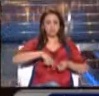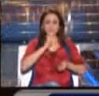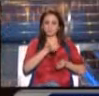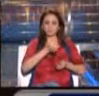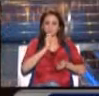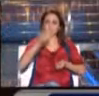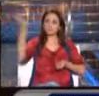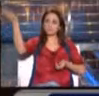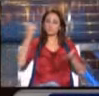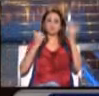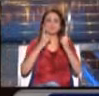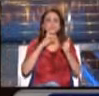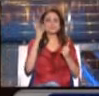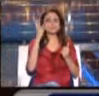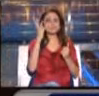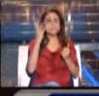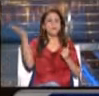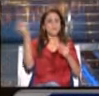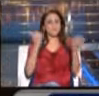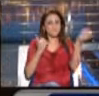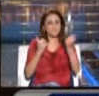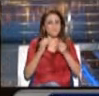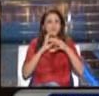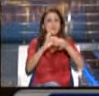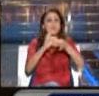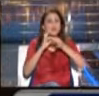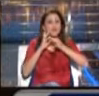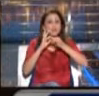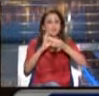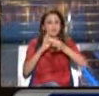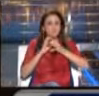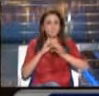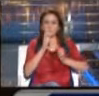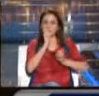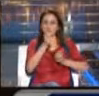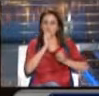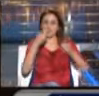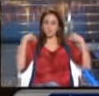ندعو الى يعني الى حوار بين